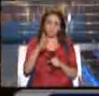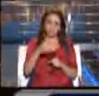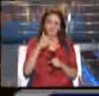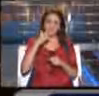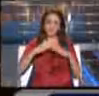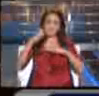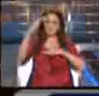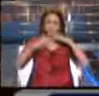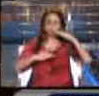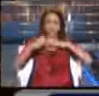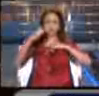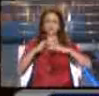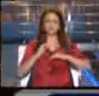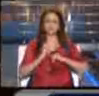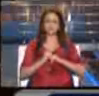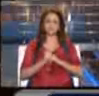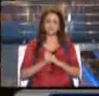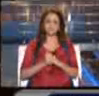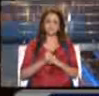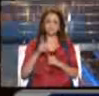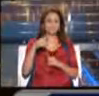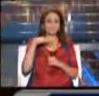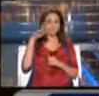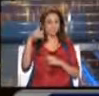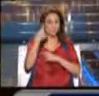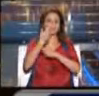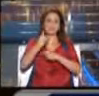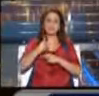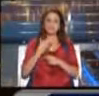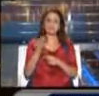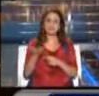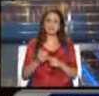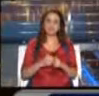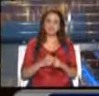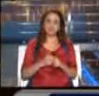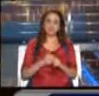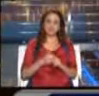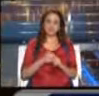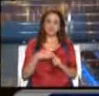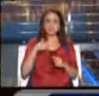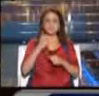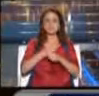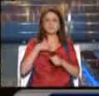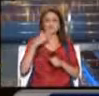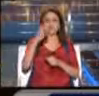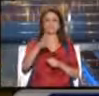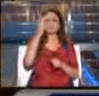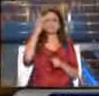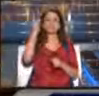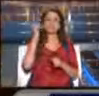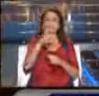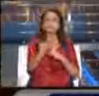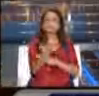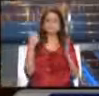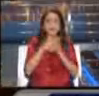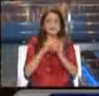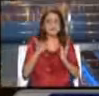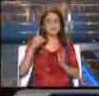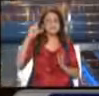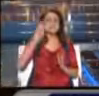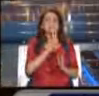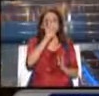لك مكان استاذنا الله يخليك. لما تجيب شوقي حامد شغال عندك بتقول له انت مهلاتك ايه؟ السي في بتاعك